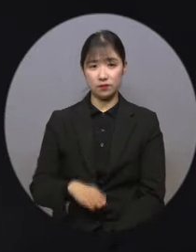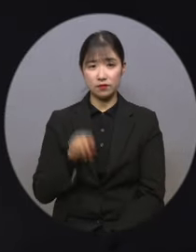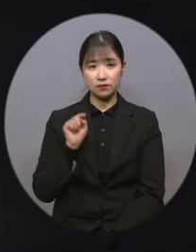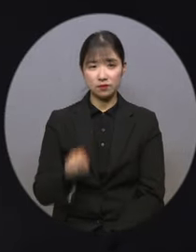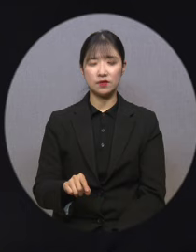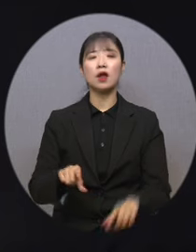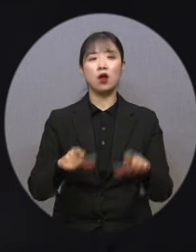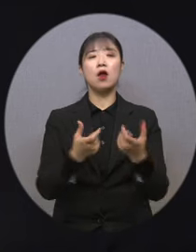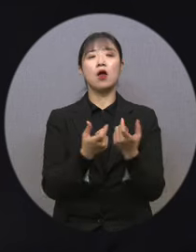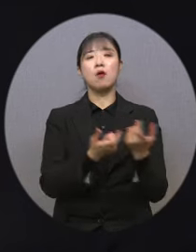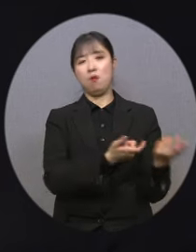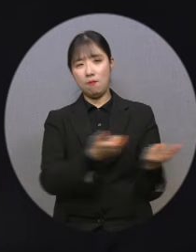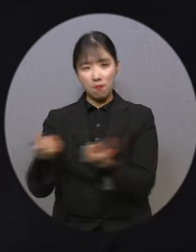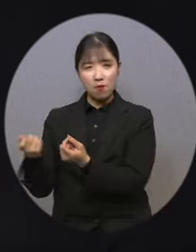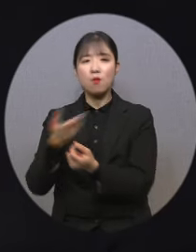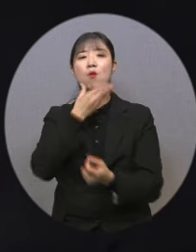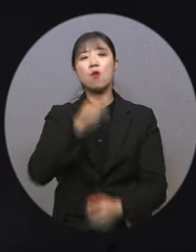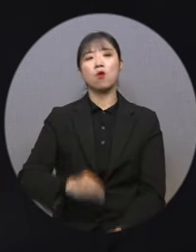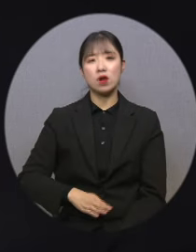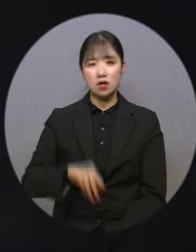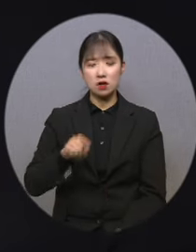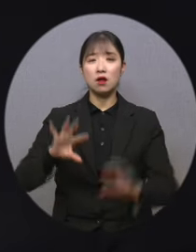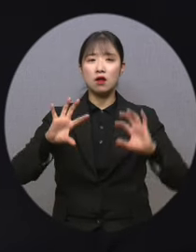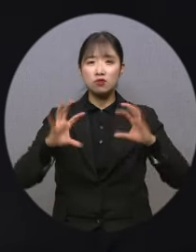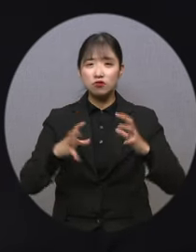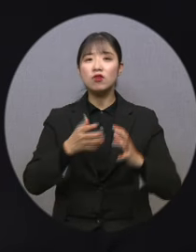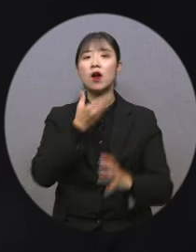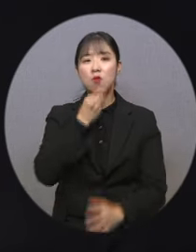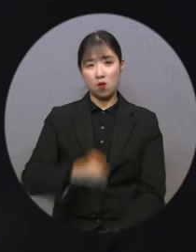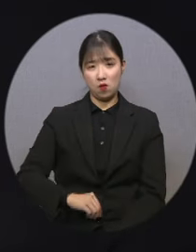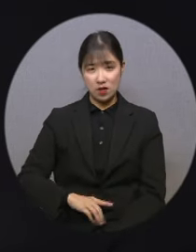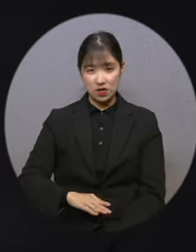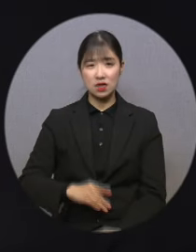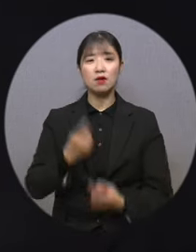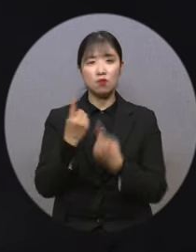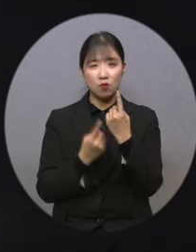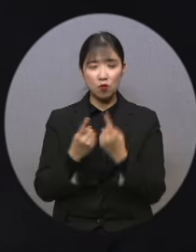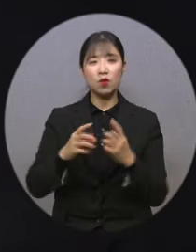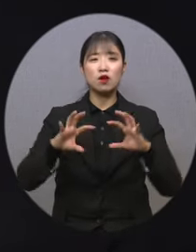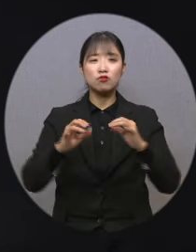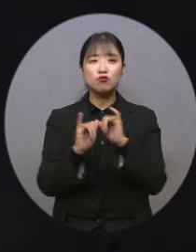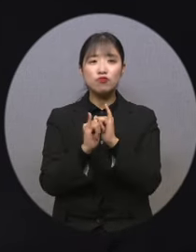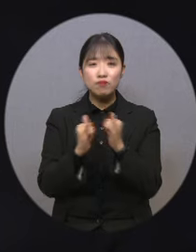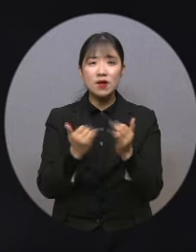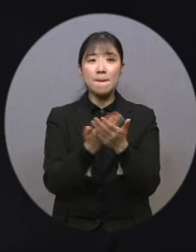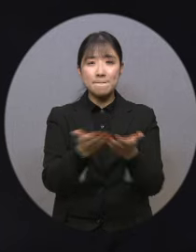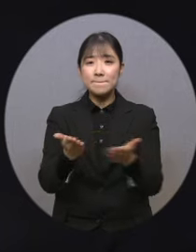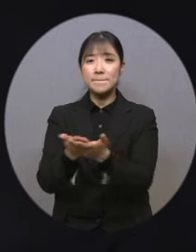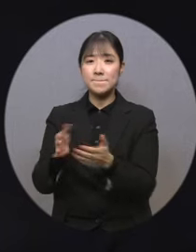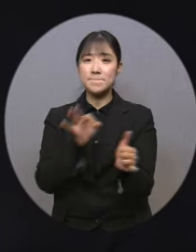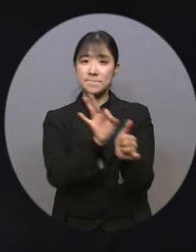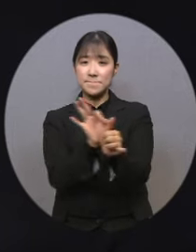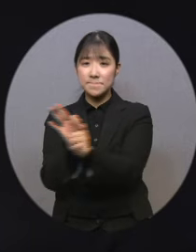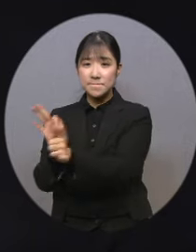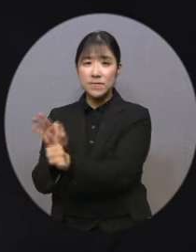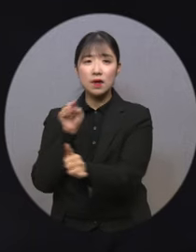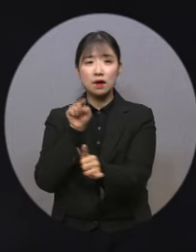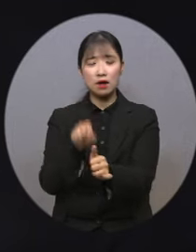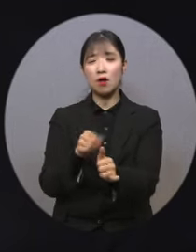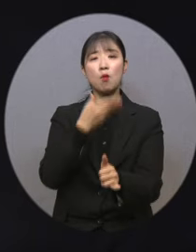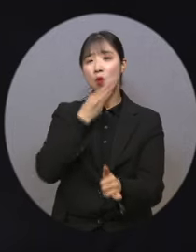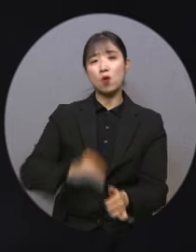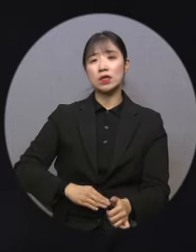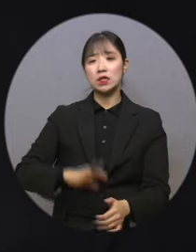보편적인 복지가 국가 복지 라기보다 국민 배당금은 복지예산이 아닙니다 무슨 말이냐면